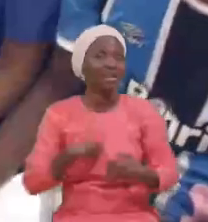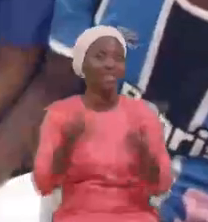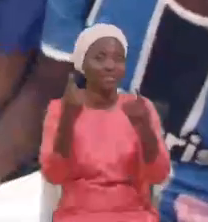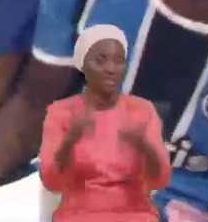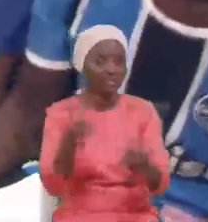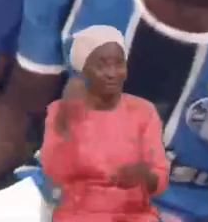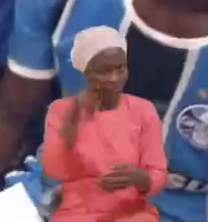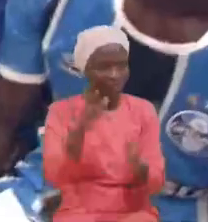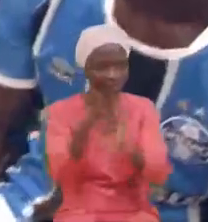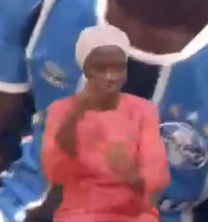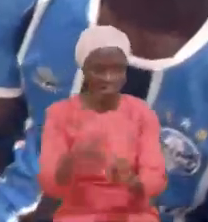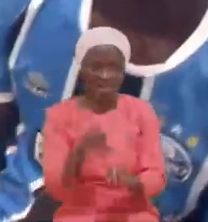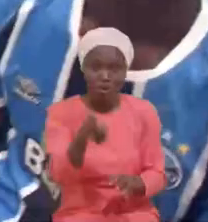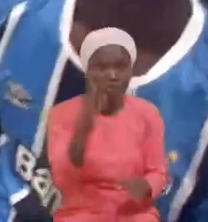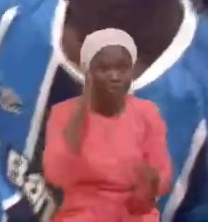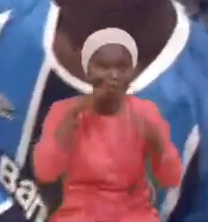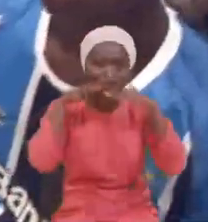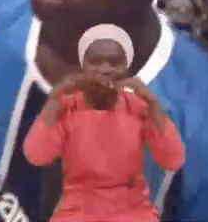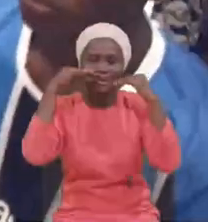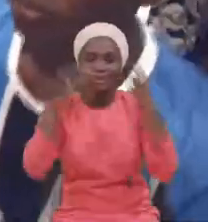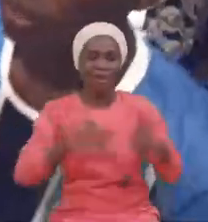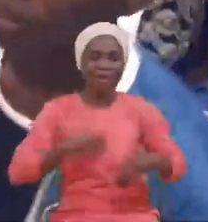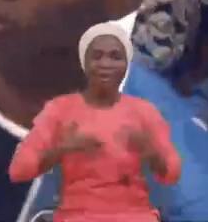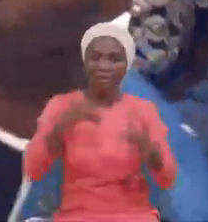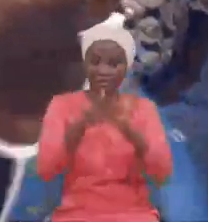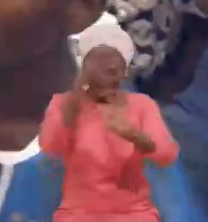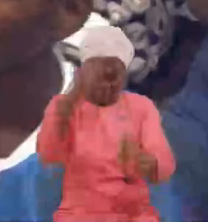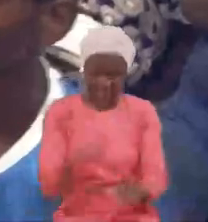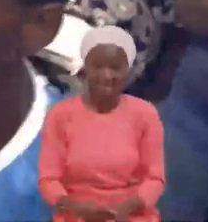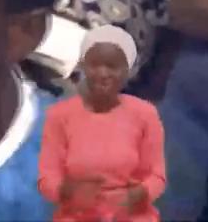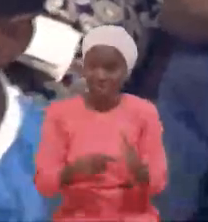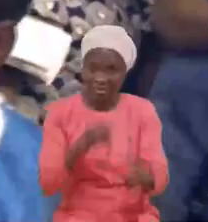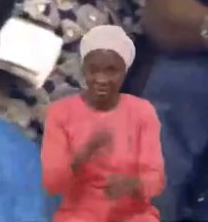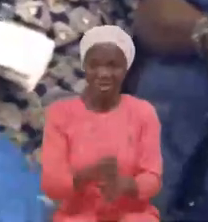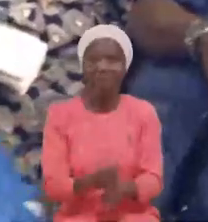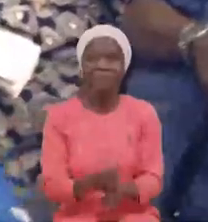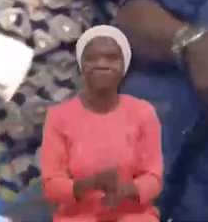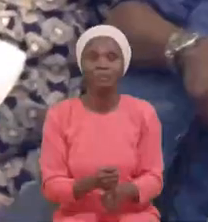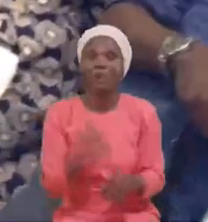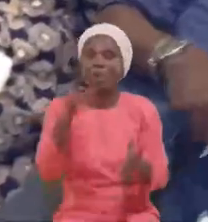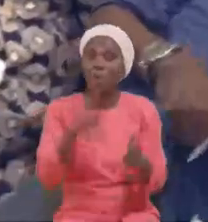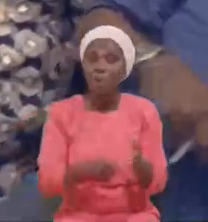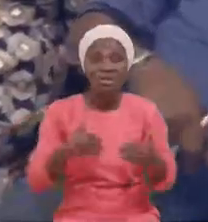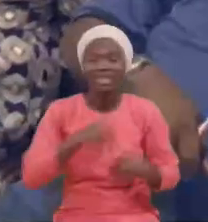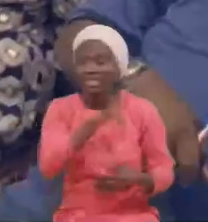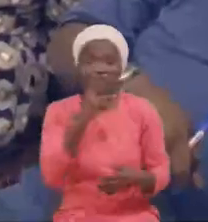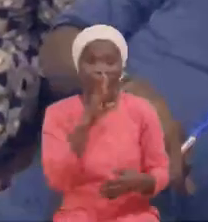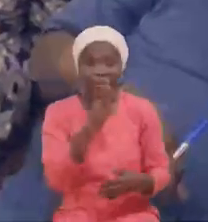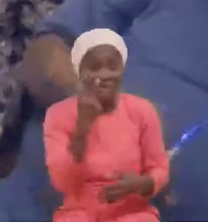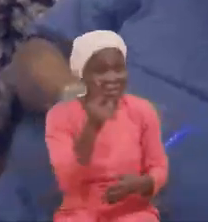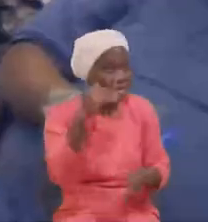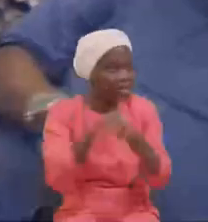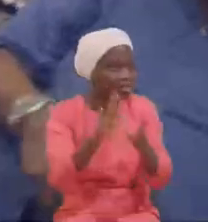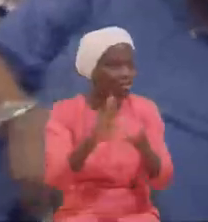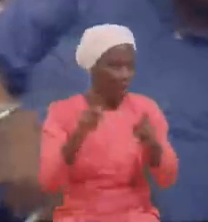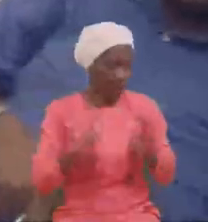nouveau jour pour vous. Vous allez rire, vous allez sourire, vous allez vous réjouir cette année. Ce qui ne s'est jamais vu dans